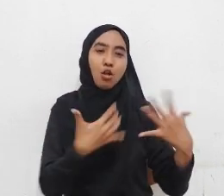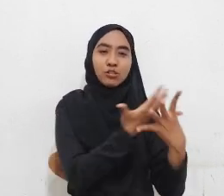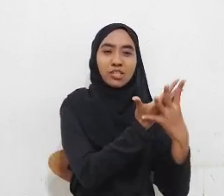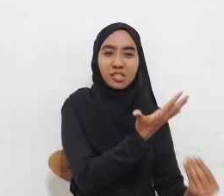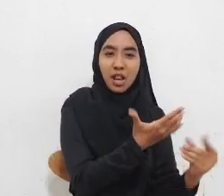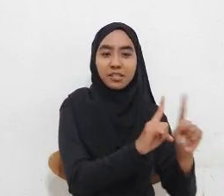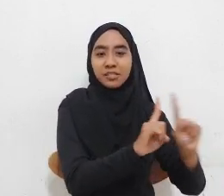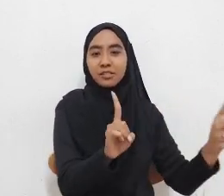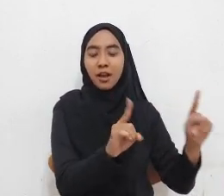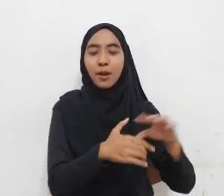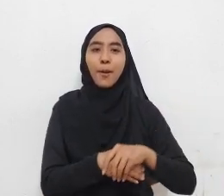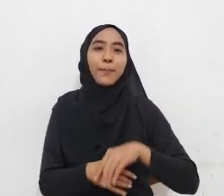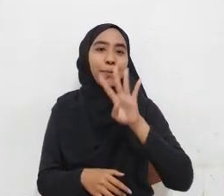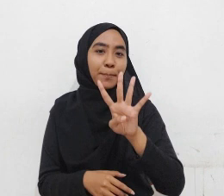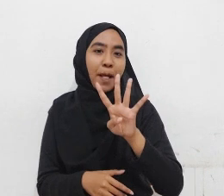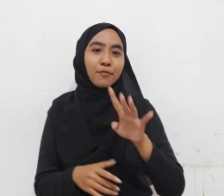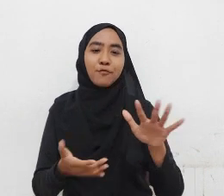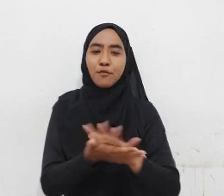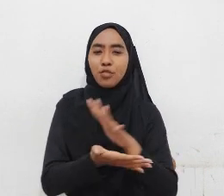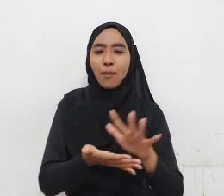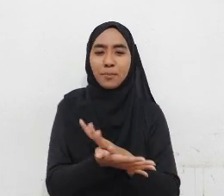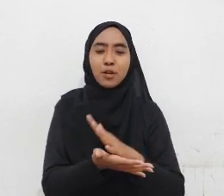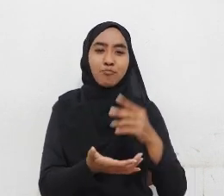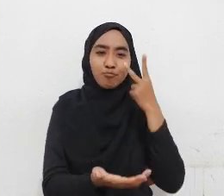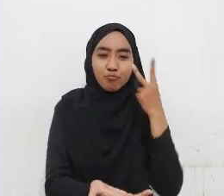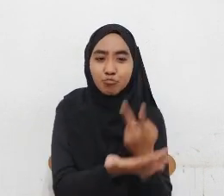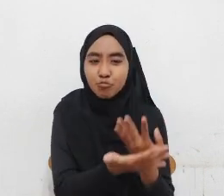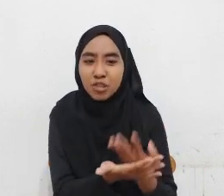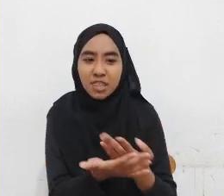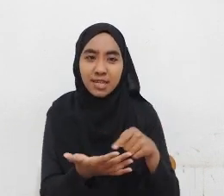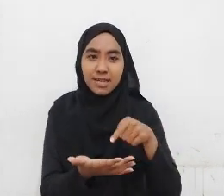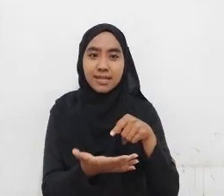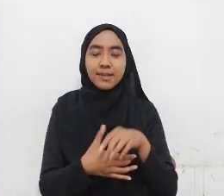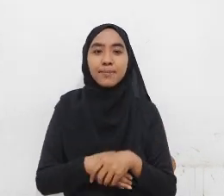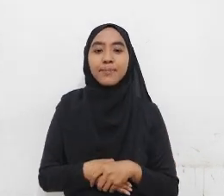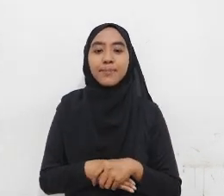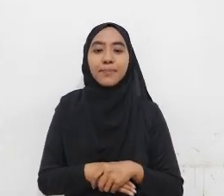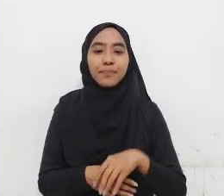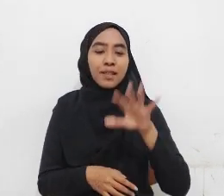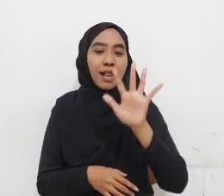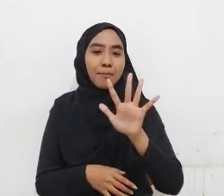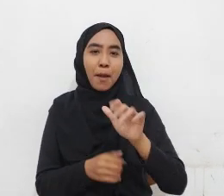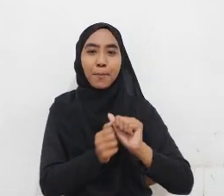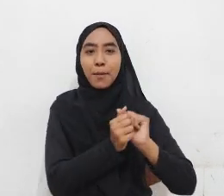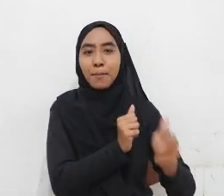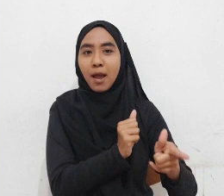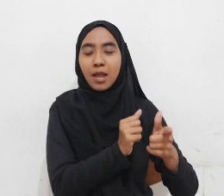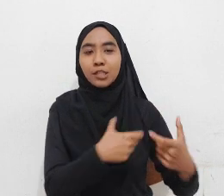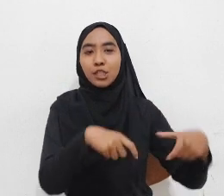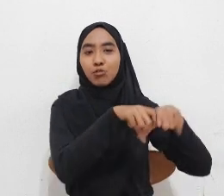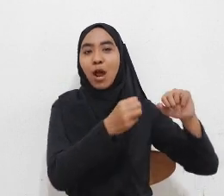salinan putusan. 4. Fotokopi bukti tertulis terkait objek sengketa.